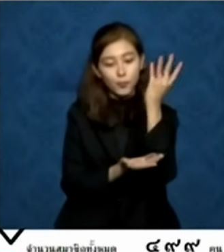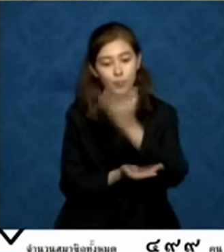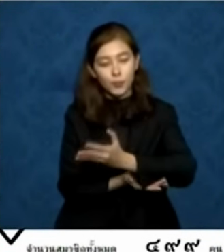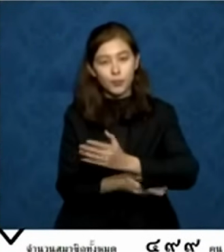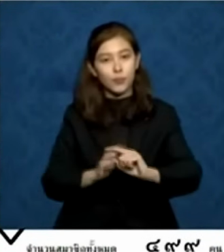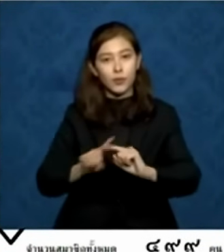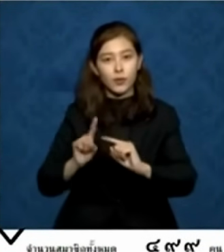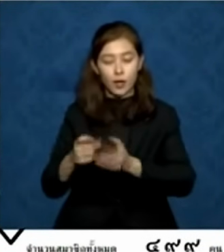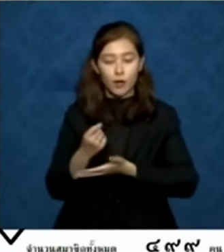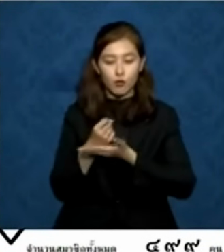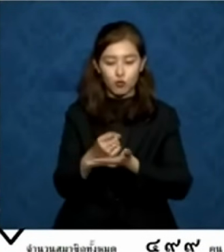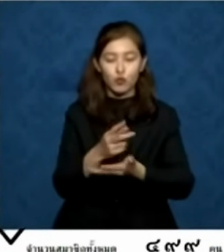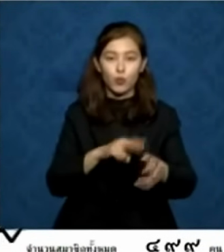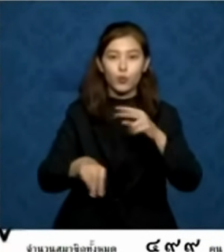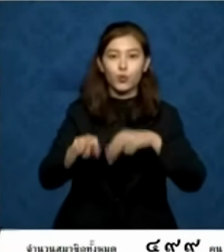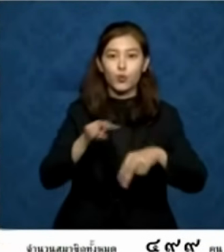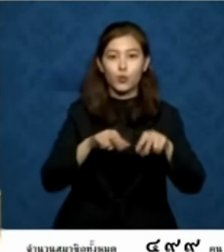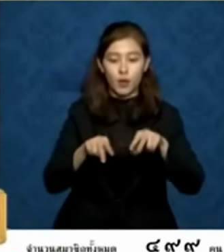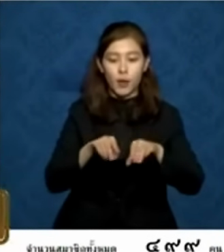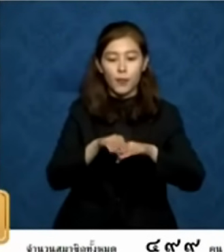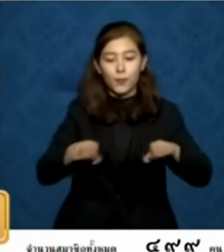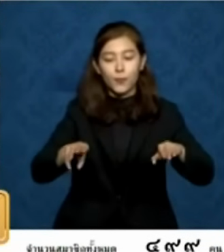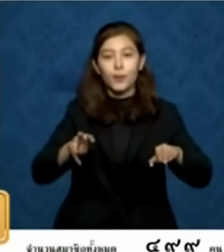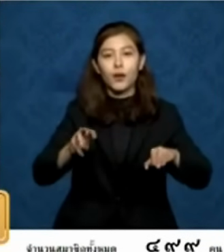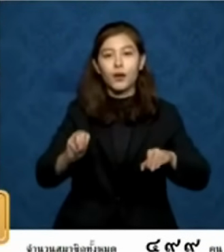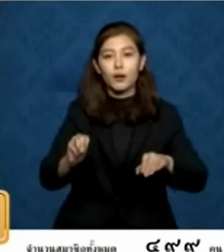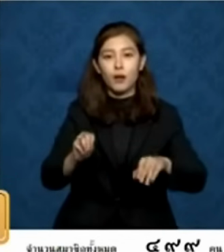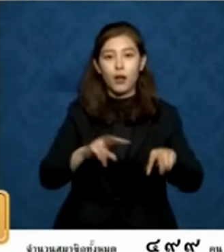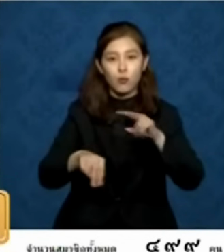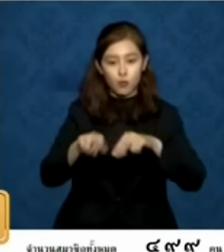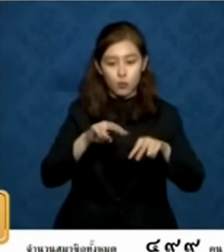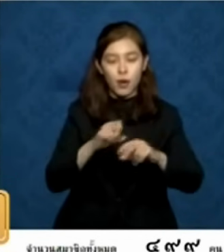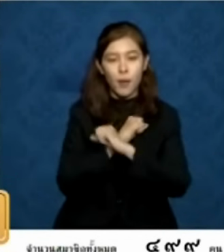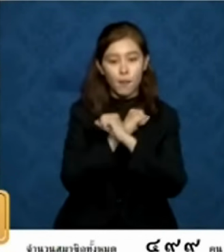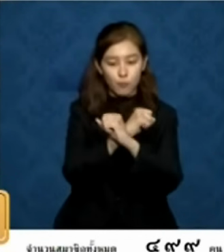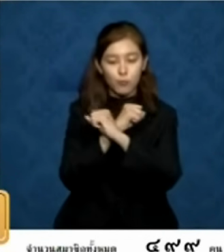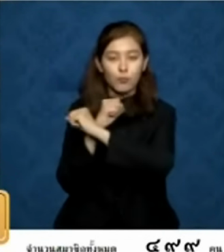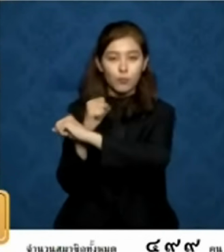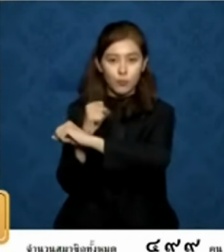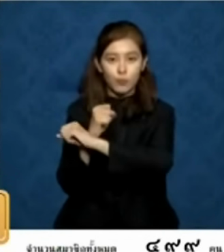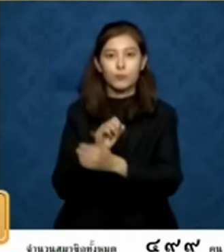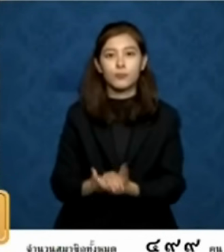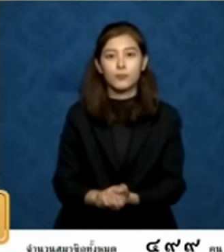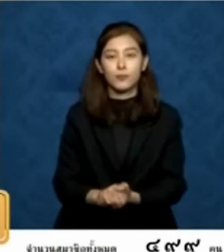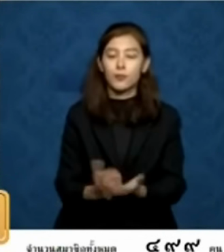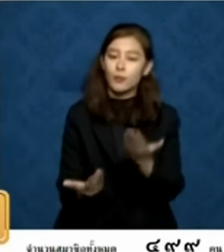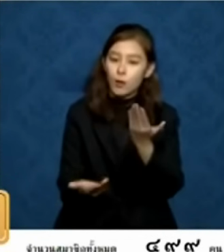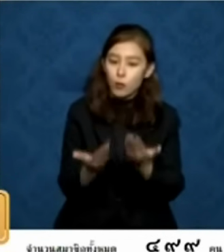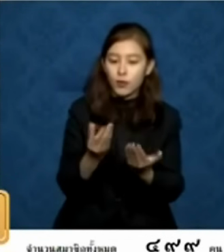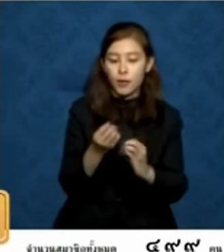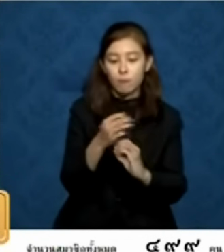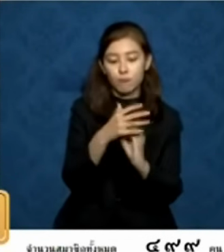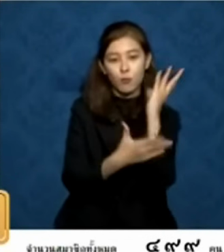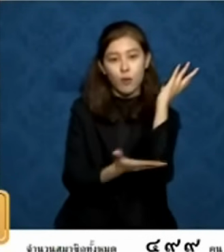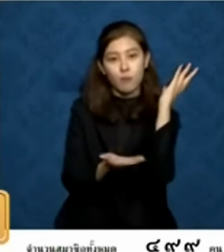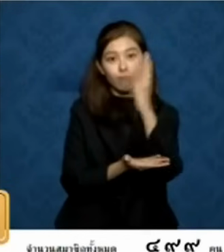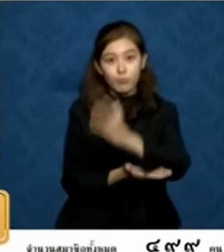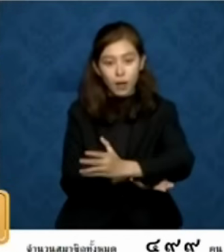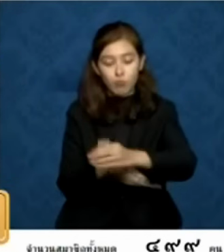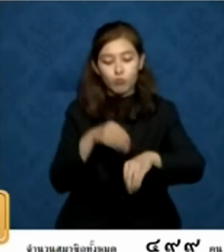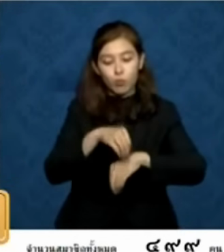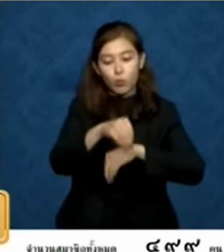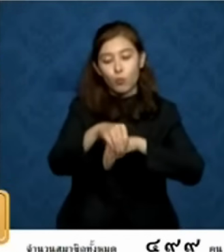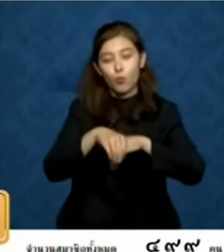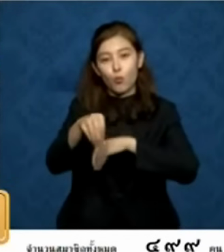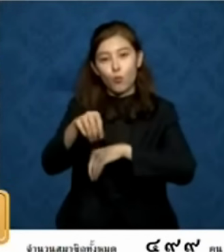ไกพัฒนาและมาตรฐานในการอนุรักษ์ป้องกันคุ้มครองฟื้นฟูและใช้ประโยชน์ความหลากหลายทางชีว